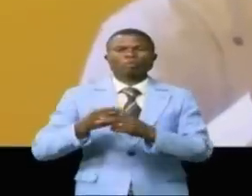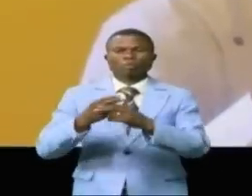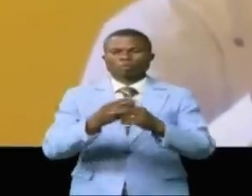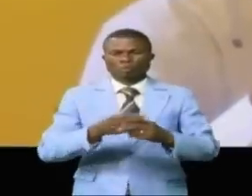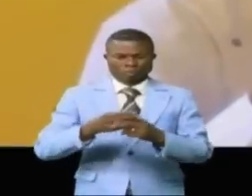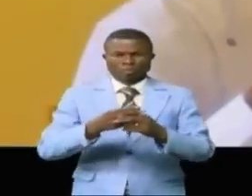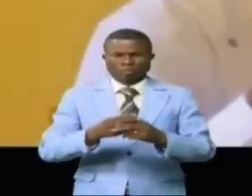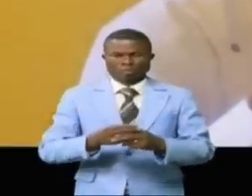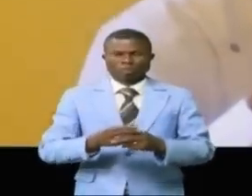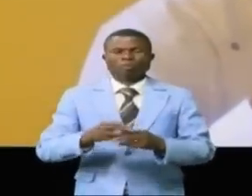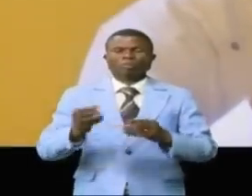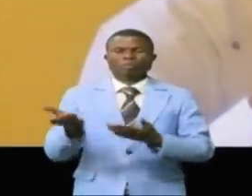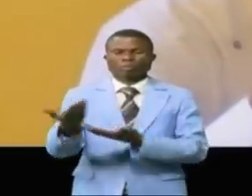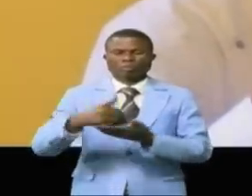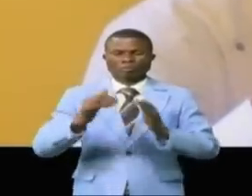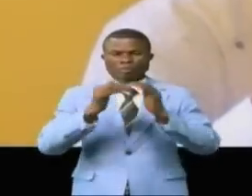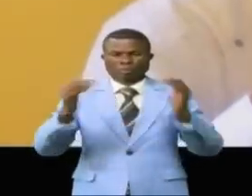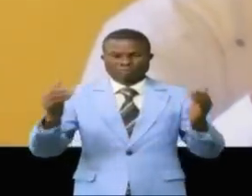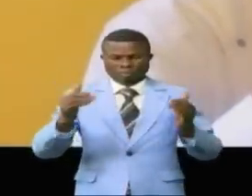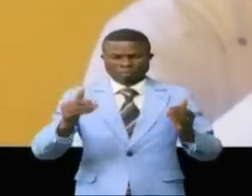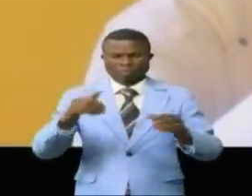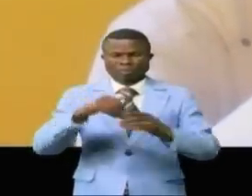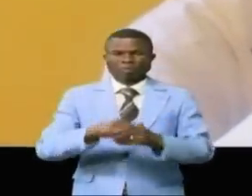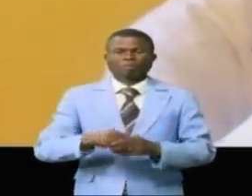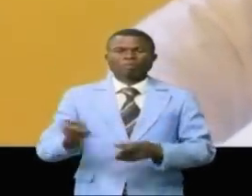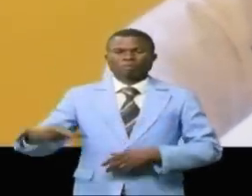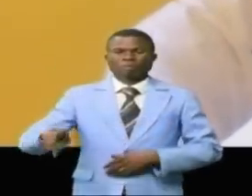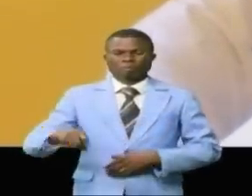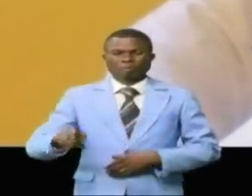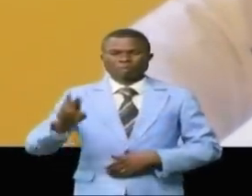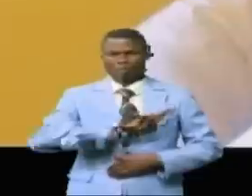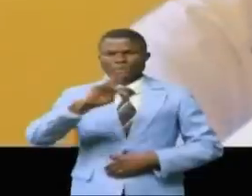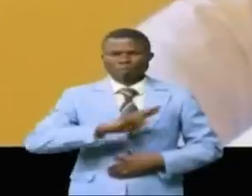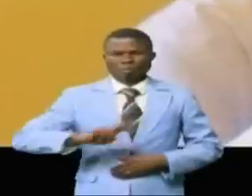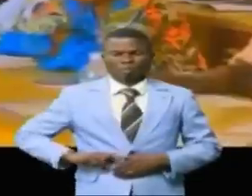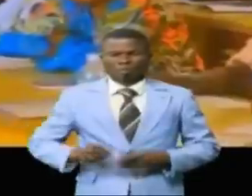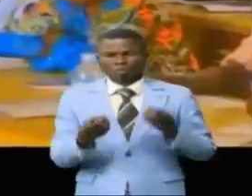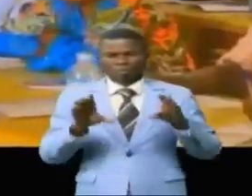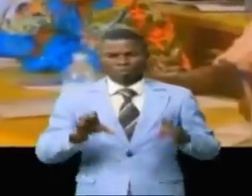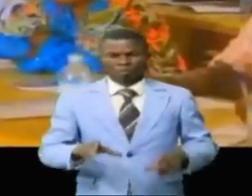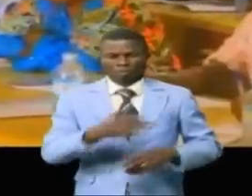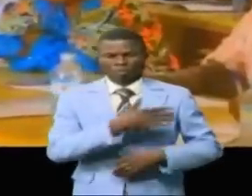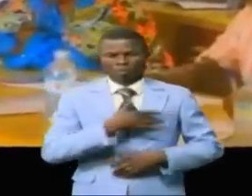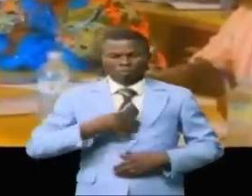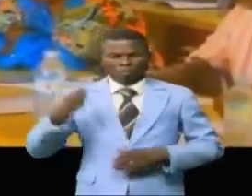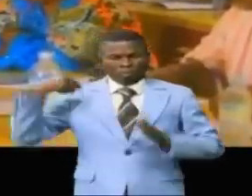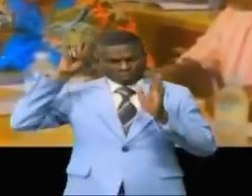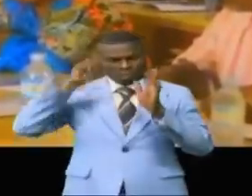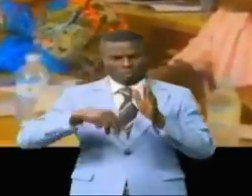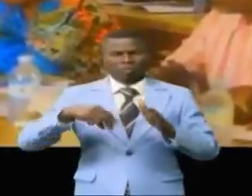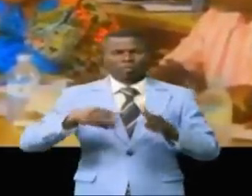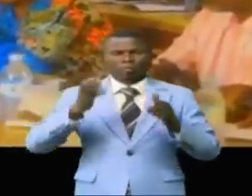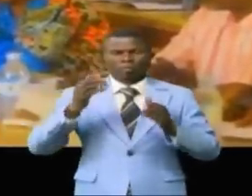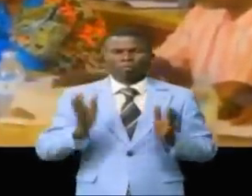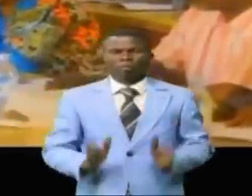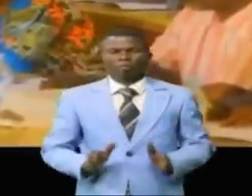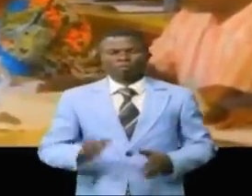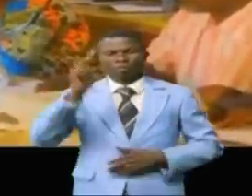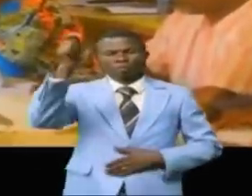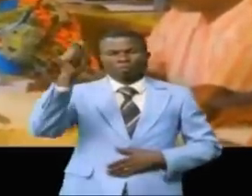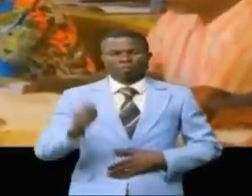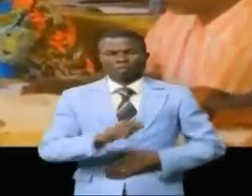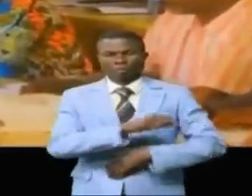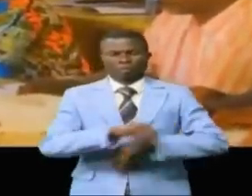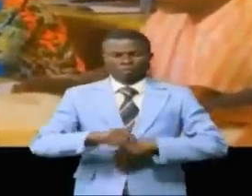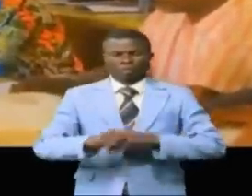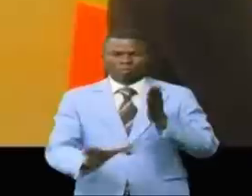au retour de la paix dans le beau pays qui est la République démocratique. Au nom du gouvernement militaire de l'Ituri, le directeur du